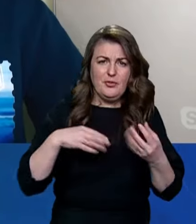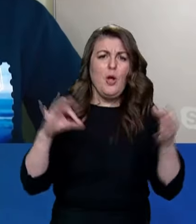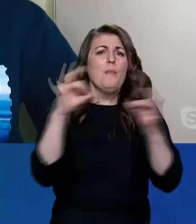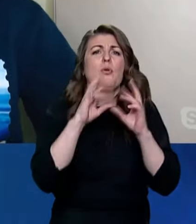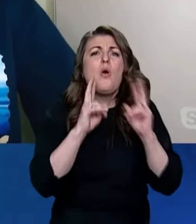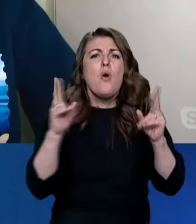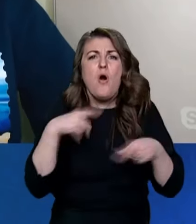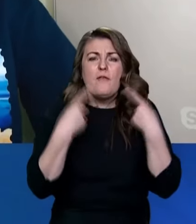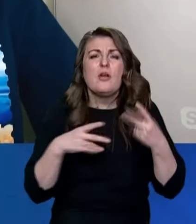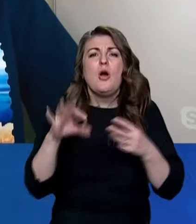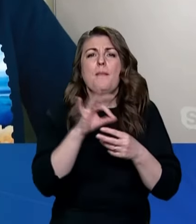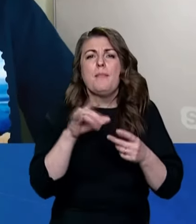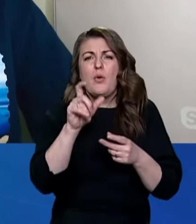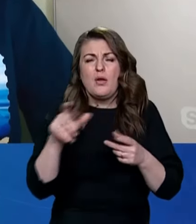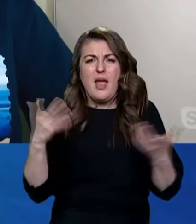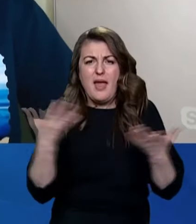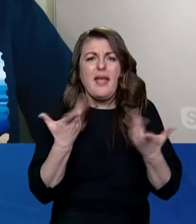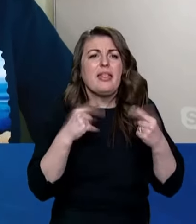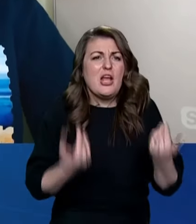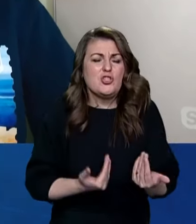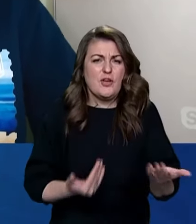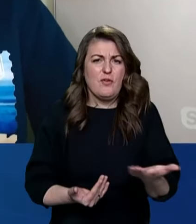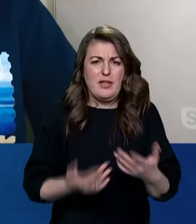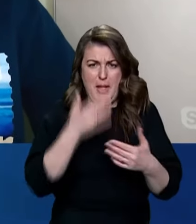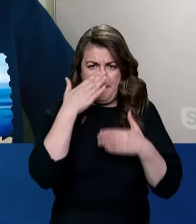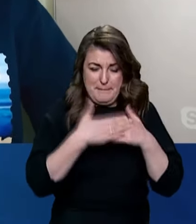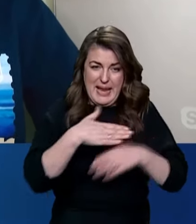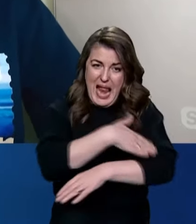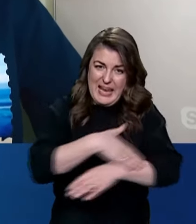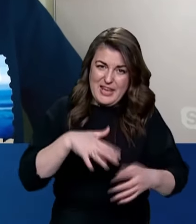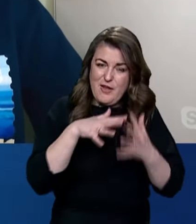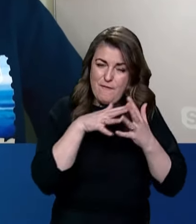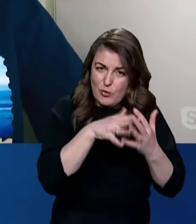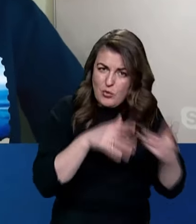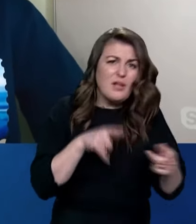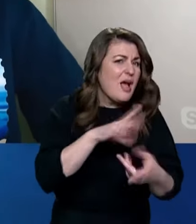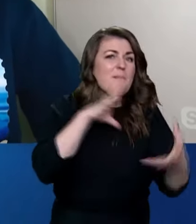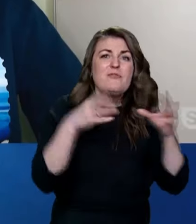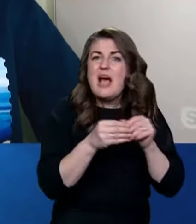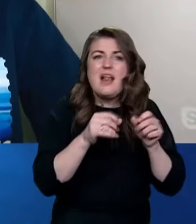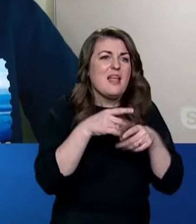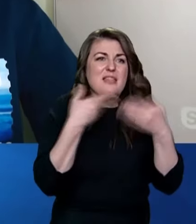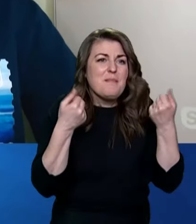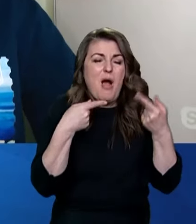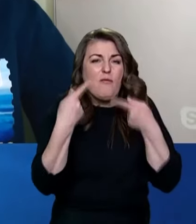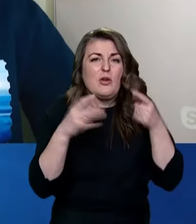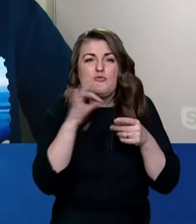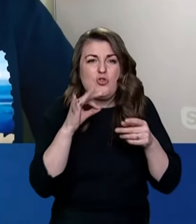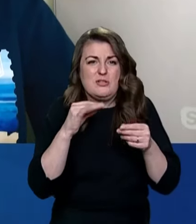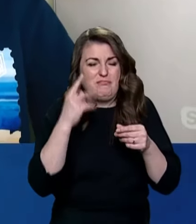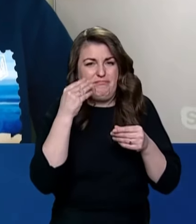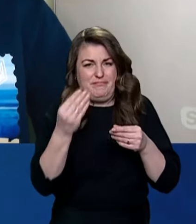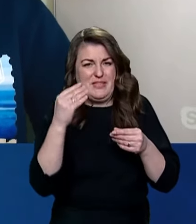кого говоримо? Про київців, які де живуть? Біля лінії фронту? Там взагалі нема говорити про що з точки зору